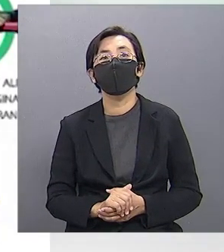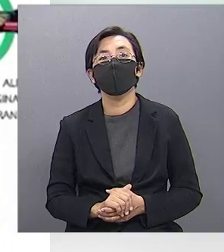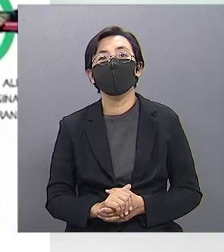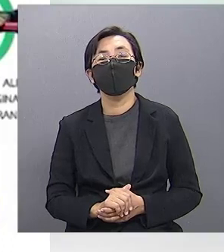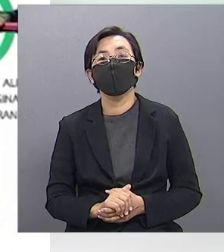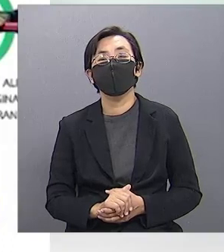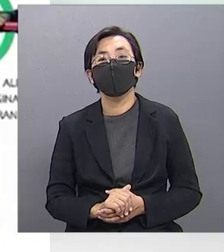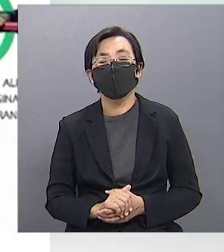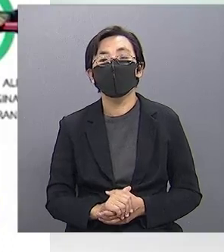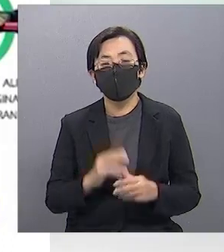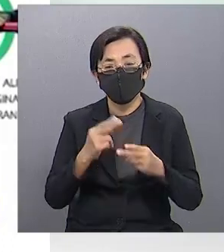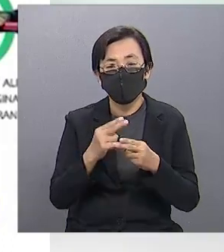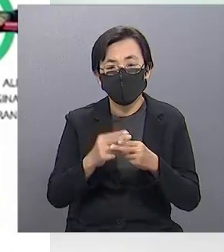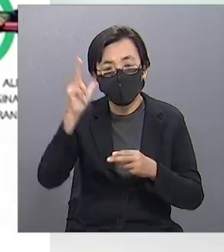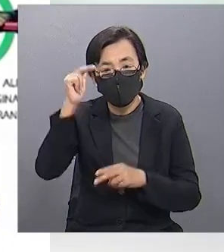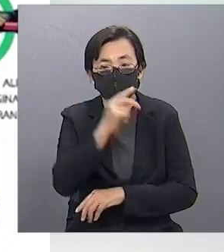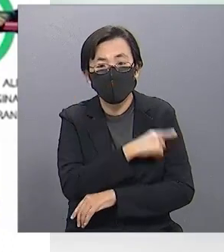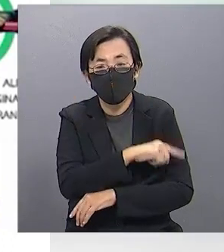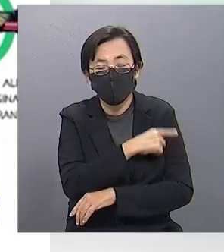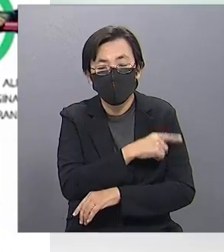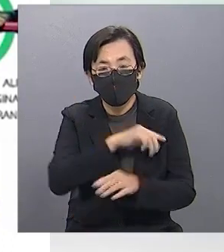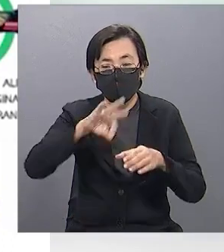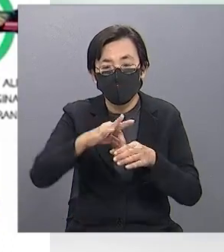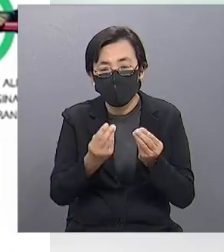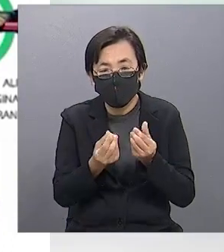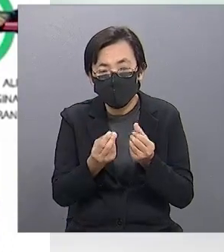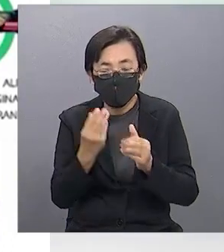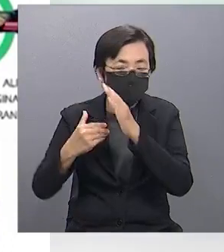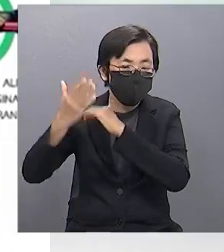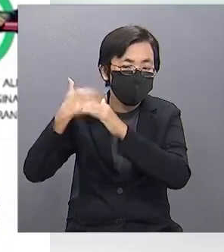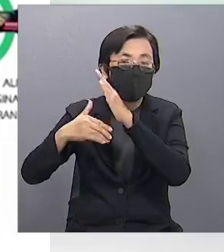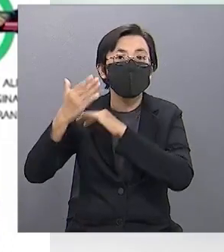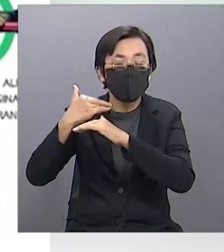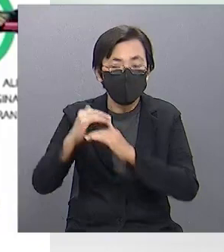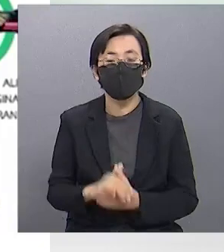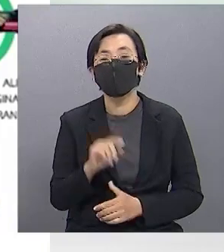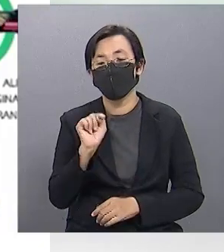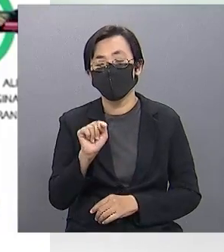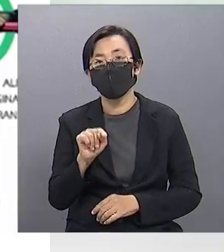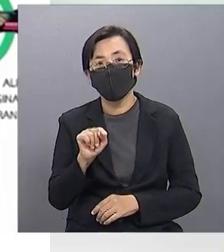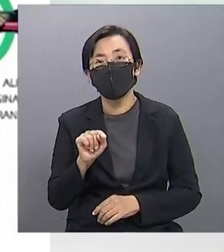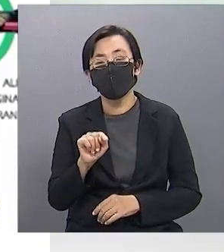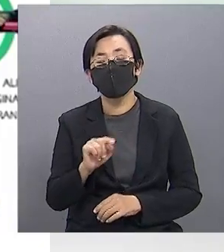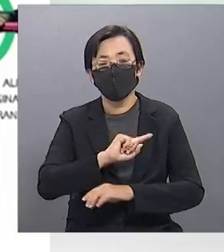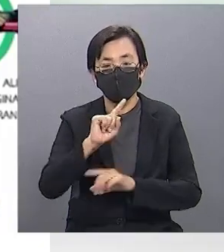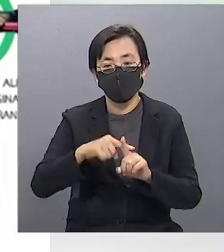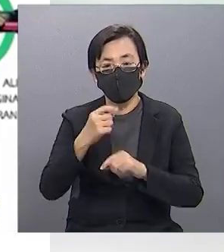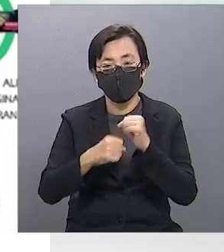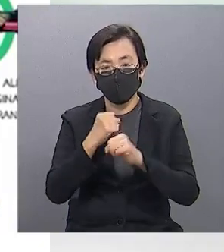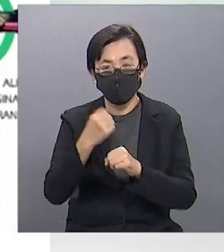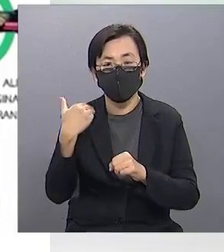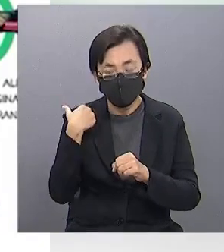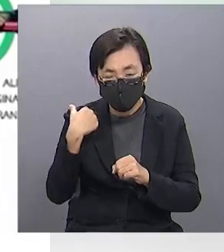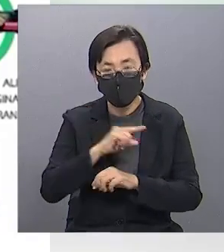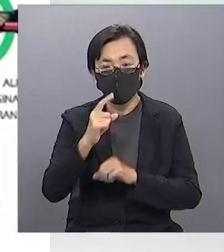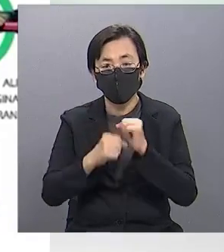ฟี่กาแฟสำเร็จรูปชนิดผงสูตรดั้งเดิมสินค้าตัวนี้มีวันเดือนปีที่ผลิตและวันหมดอายุครบถ้วนแล้วก็มีเลขสารระ